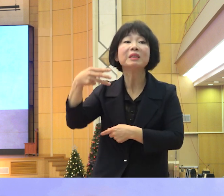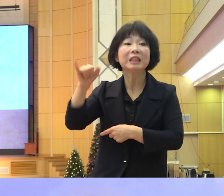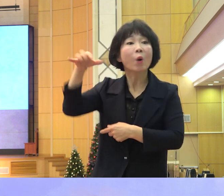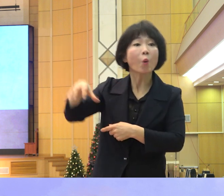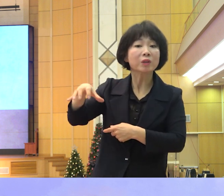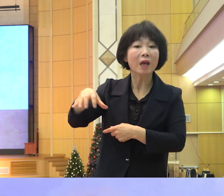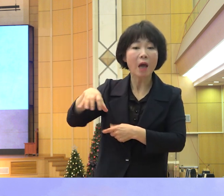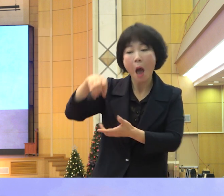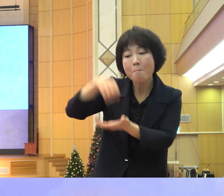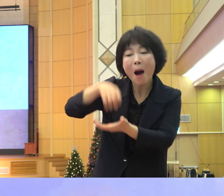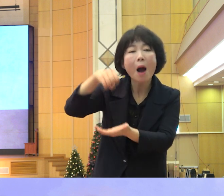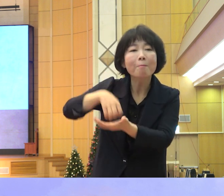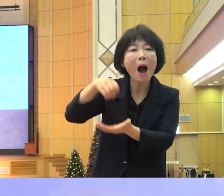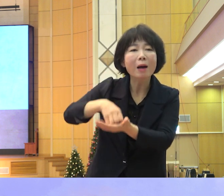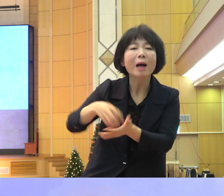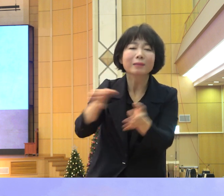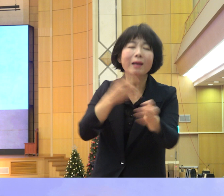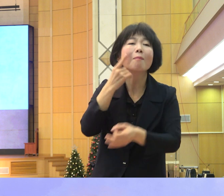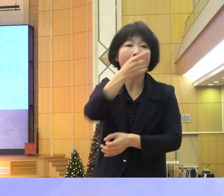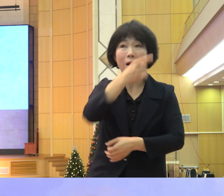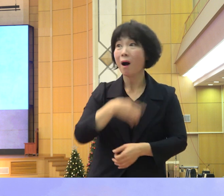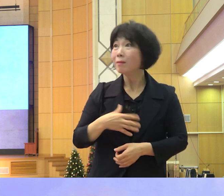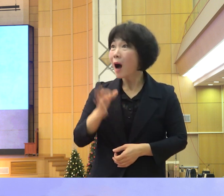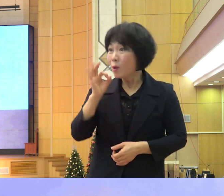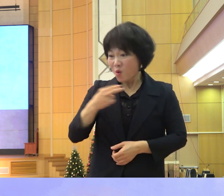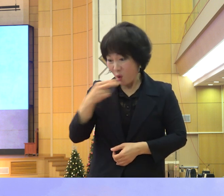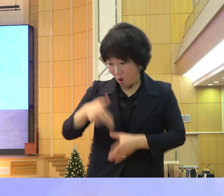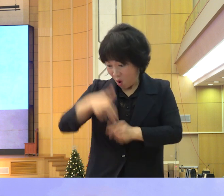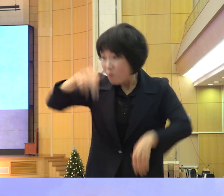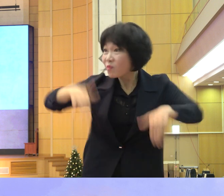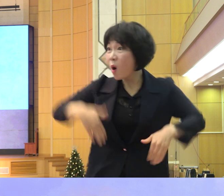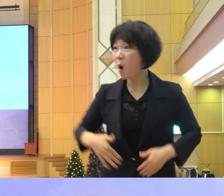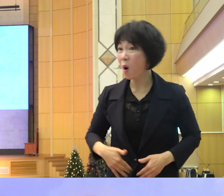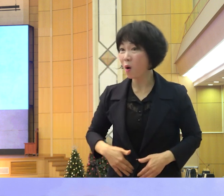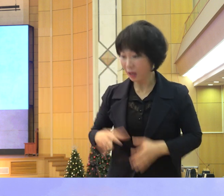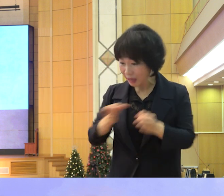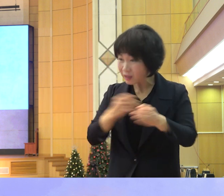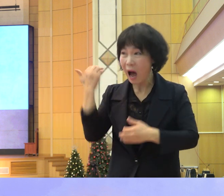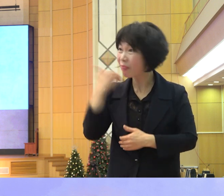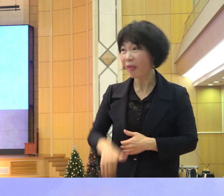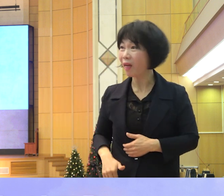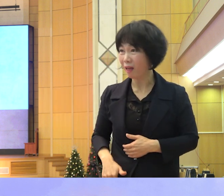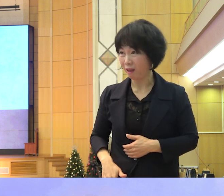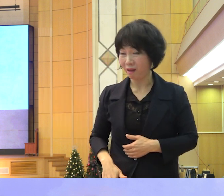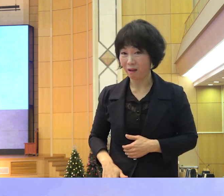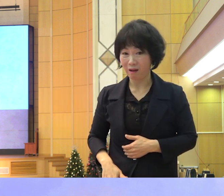야, 나 돈 없어. 지금 내가 보증금 100만 원에 월세 물고 있잖아.